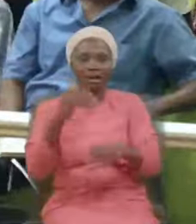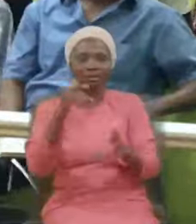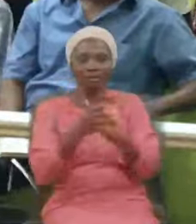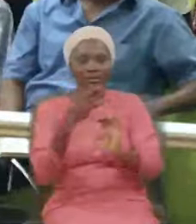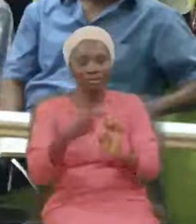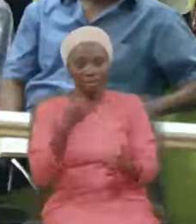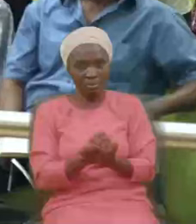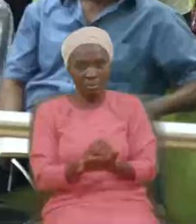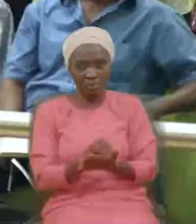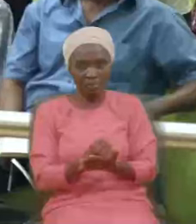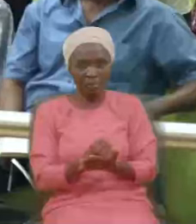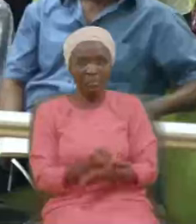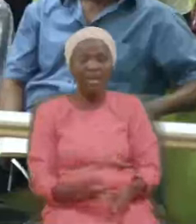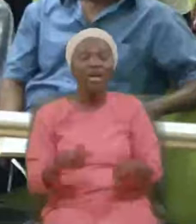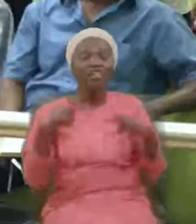Jésus-Christ.